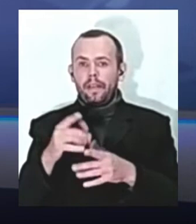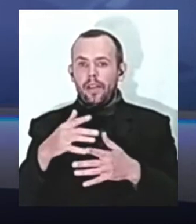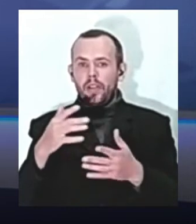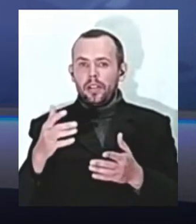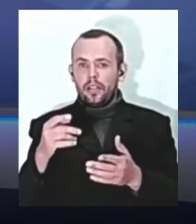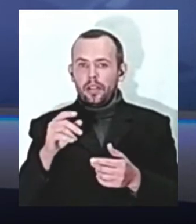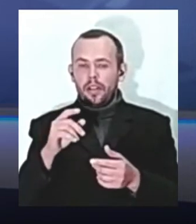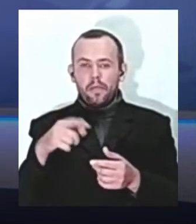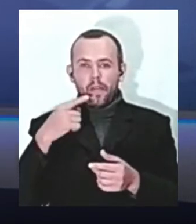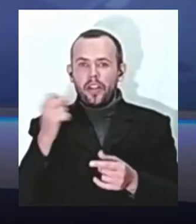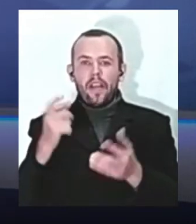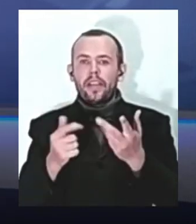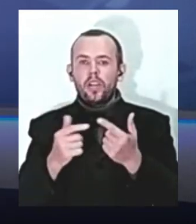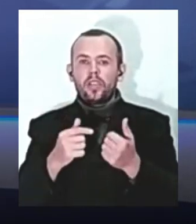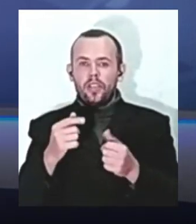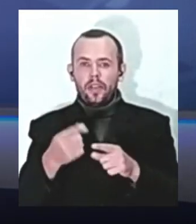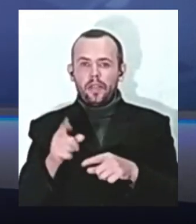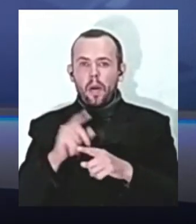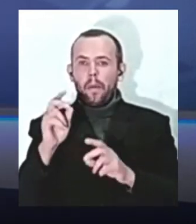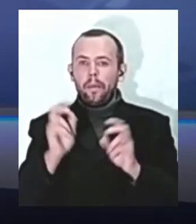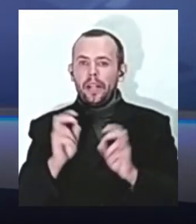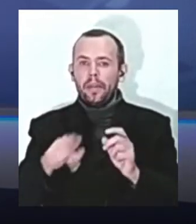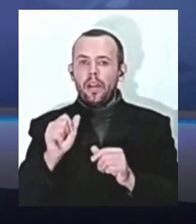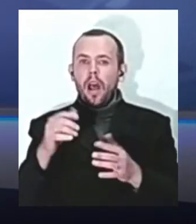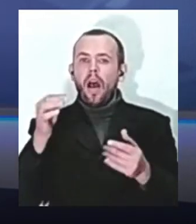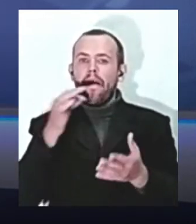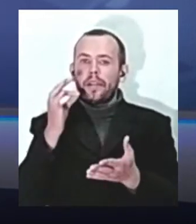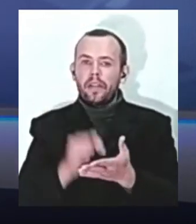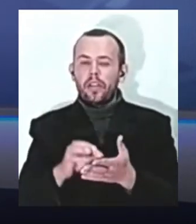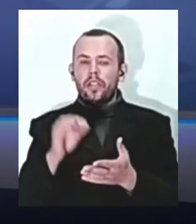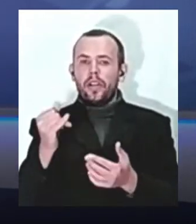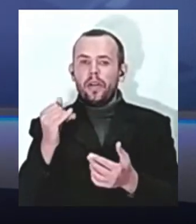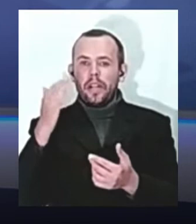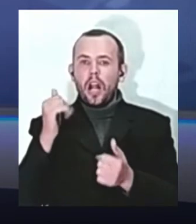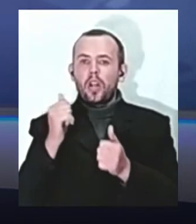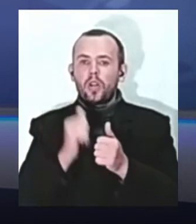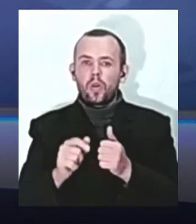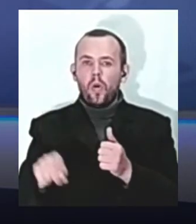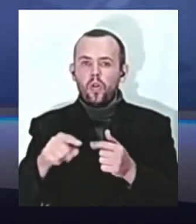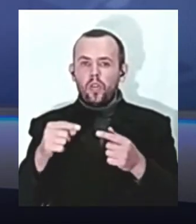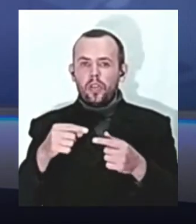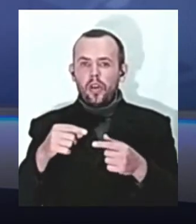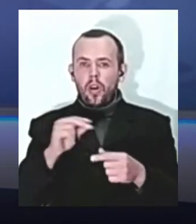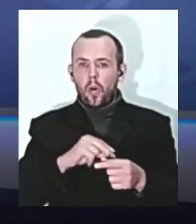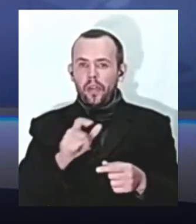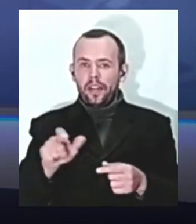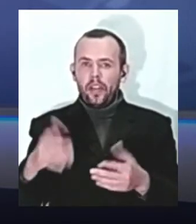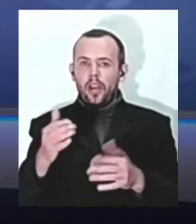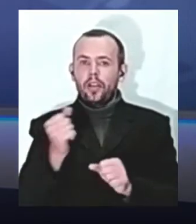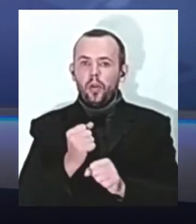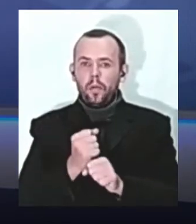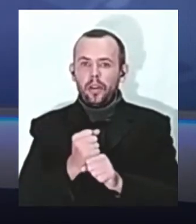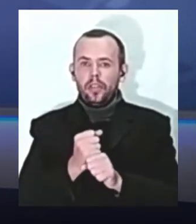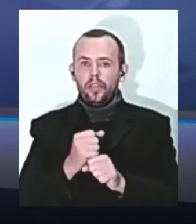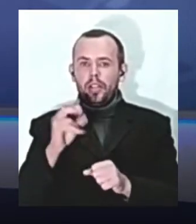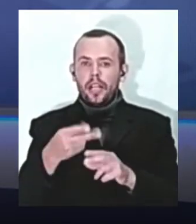кількості великих сільгосппідприємств, а в відповідальності і ментальності кожного з цих сільгоспвиробників, які працюють на цій землі. В